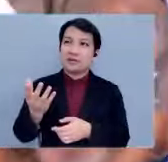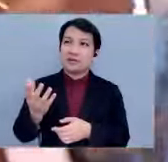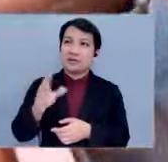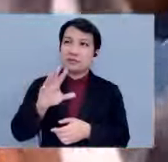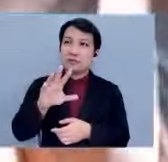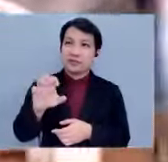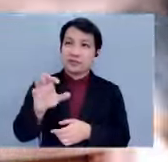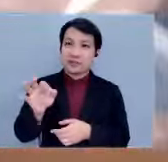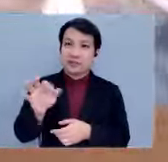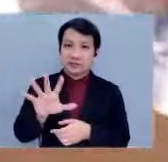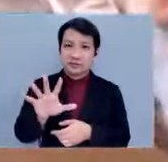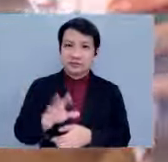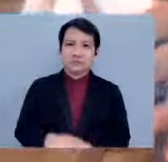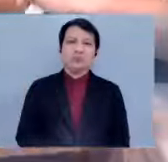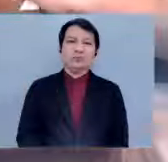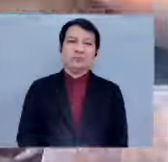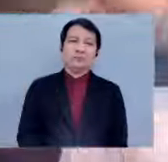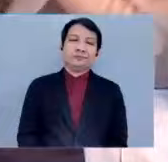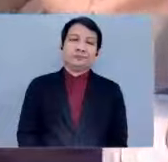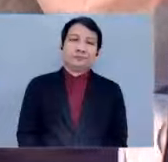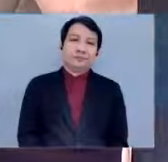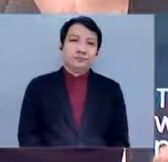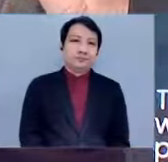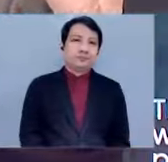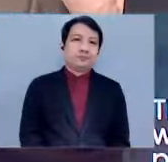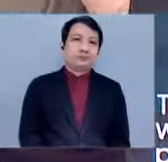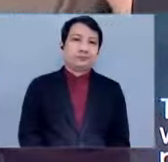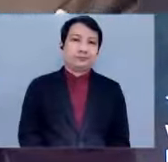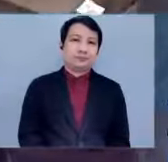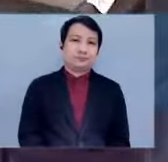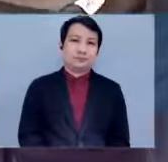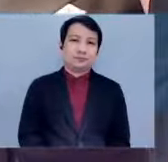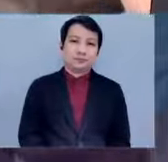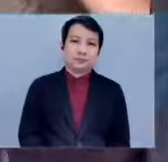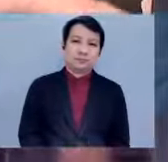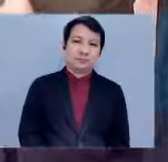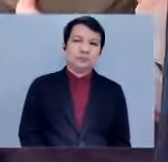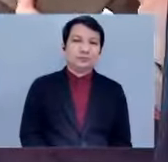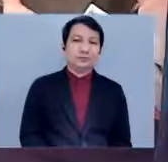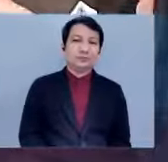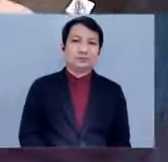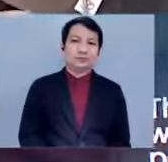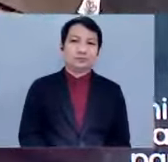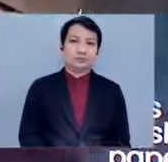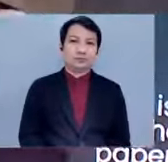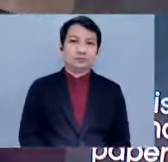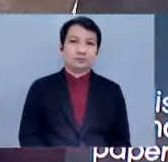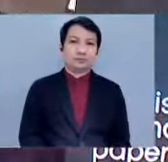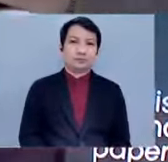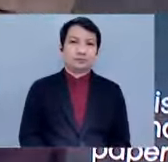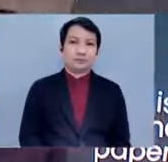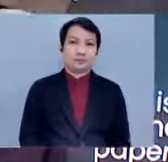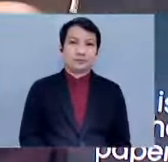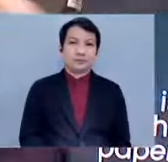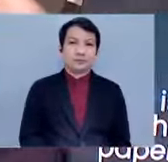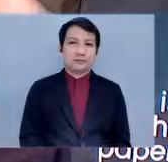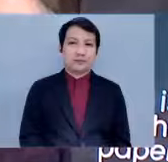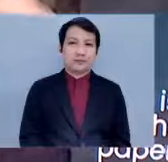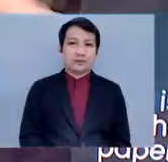595. Very affordable nga naman kasi. Ito, Val. I sorry, this one is 495. 495. This one